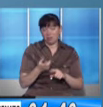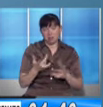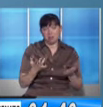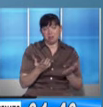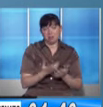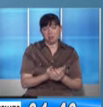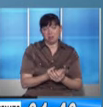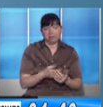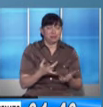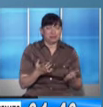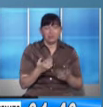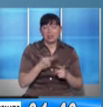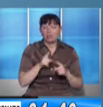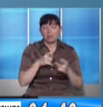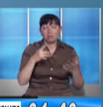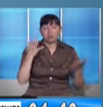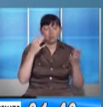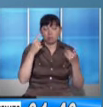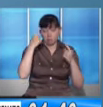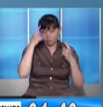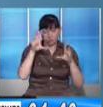orice logică.